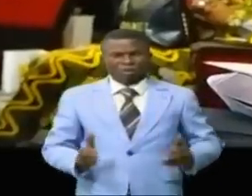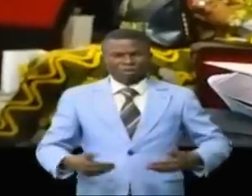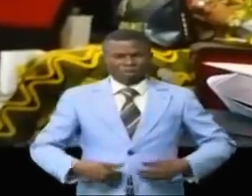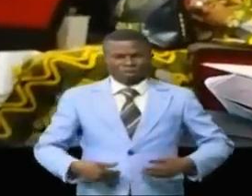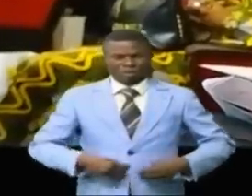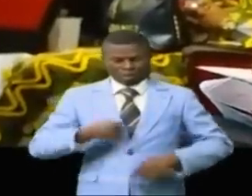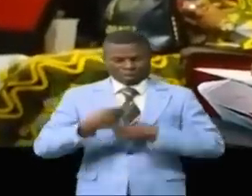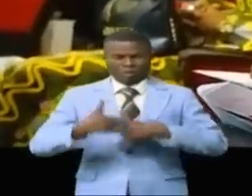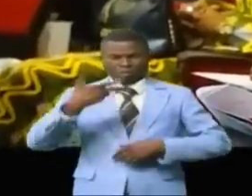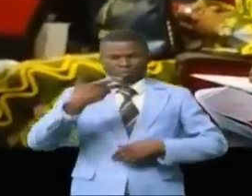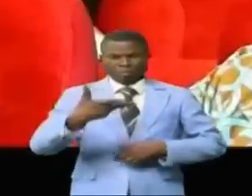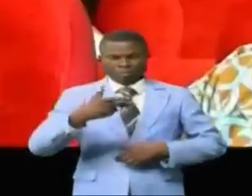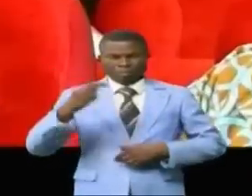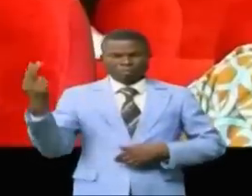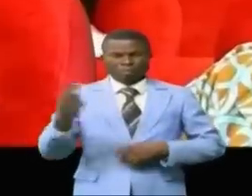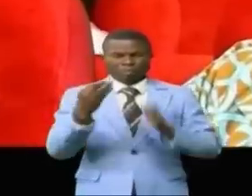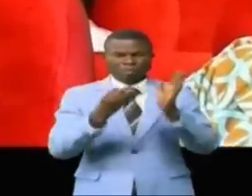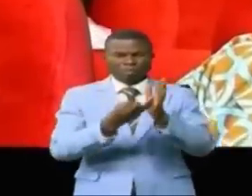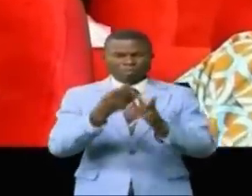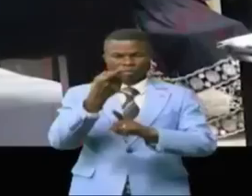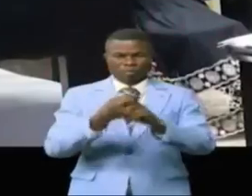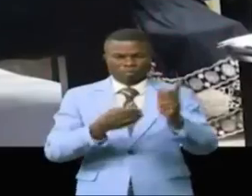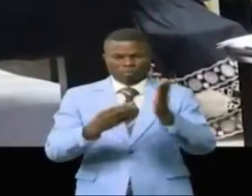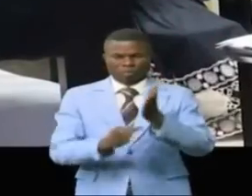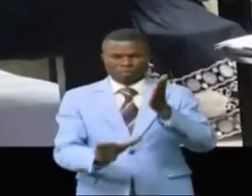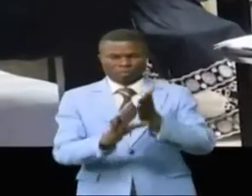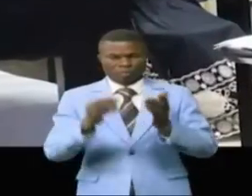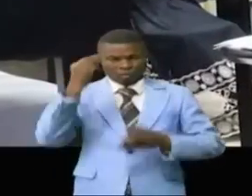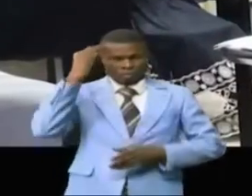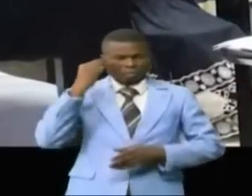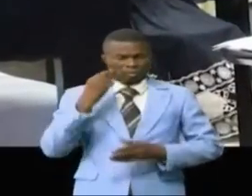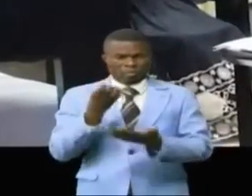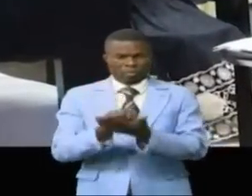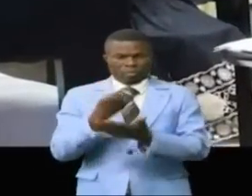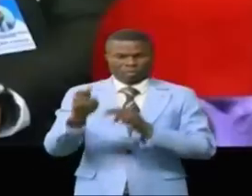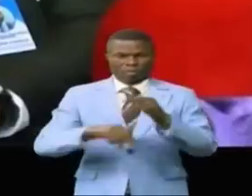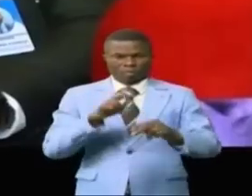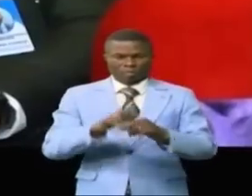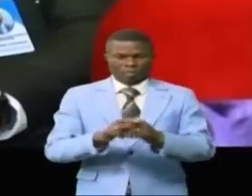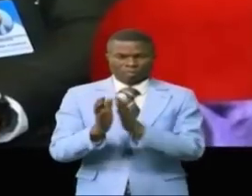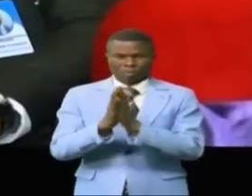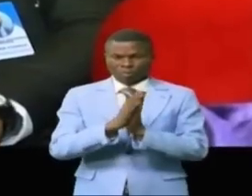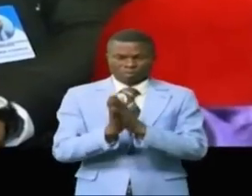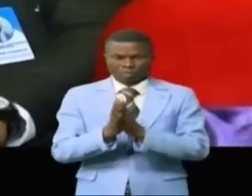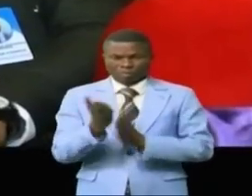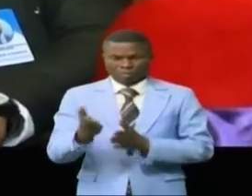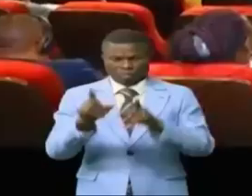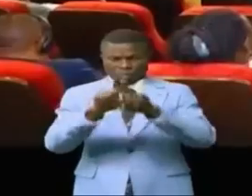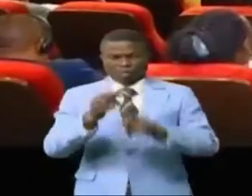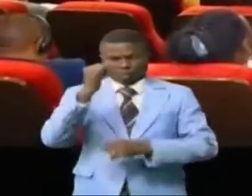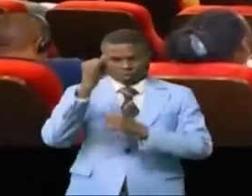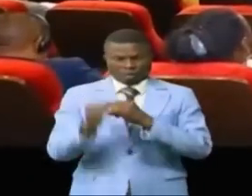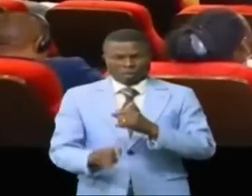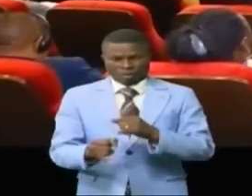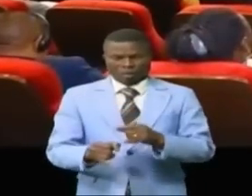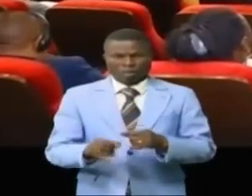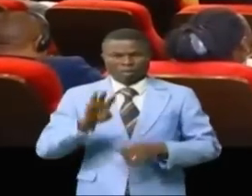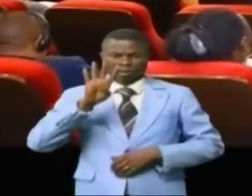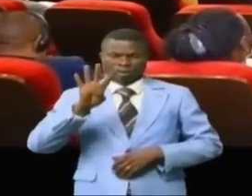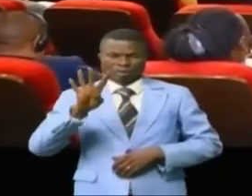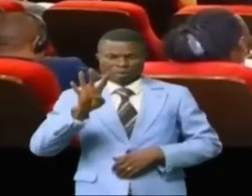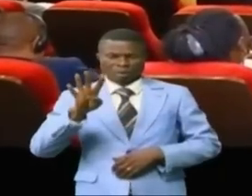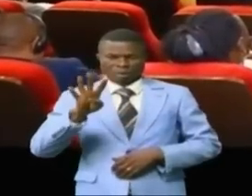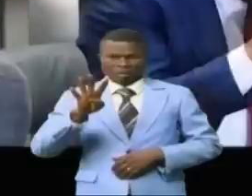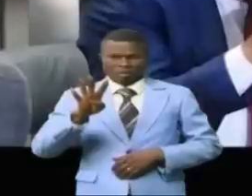au mercredi 27 septembre par le vice-premier ministre de l'économie nationale Vital Kamerhe et clôturée jeudi